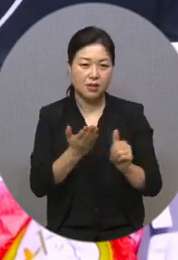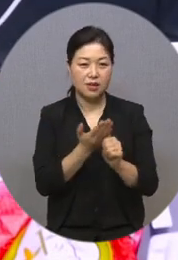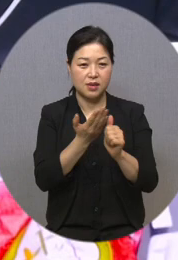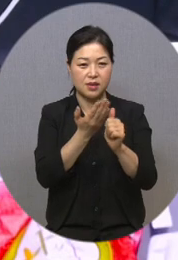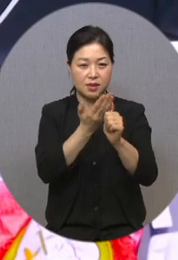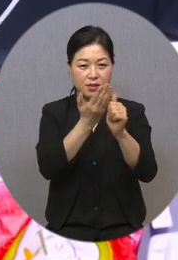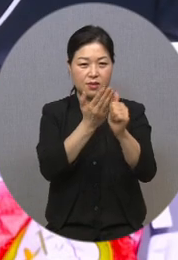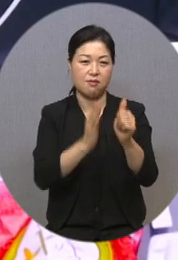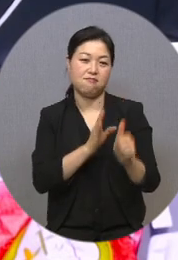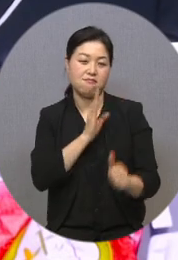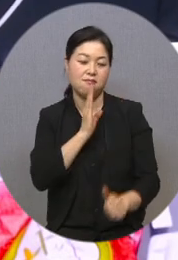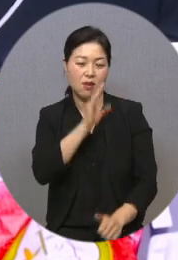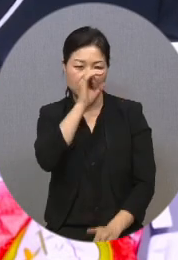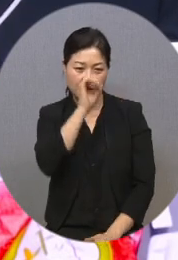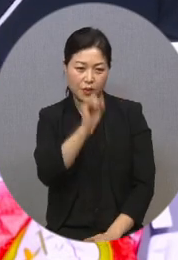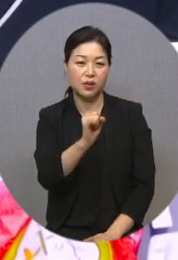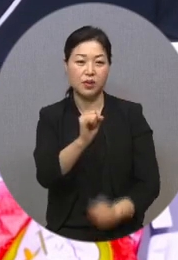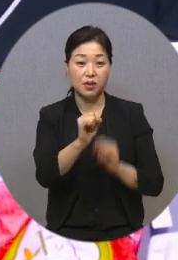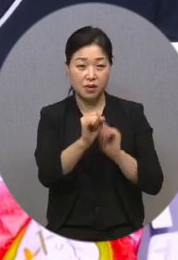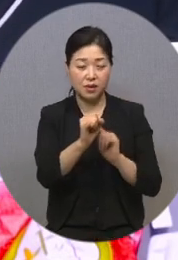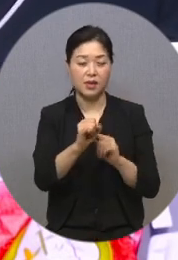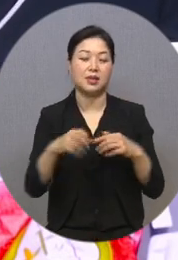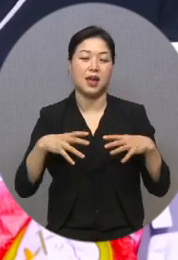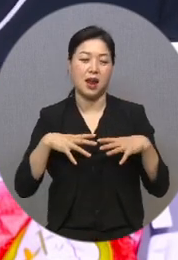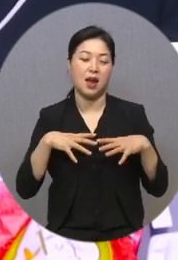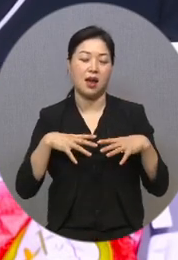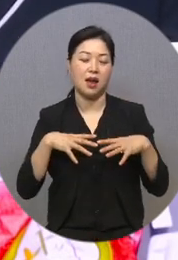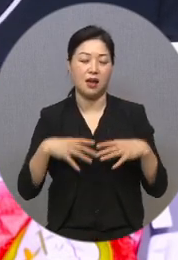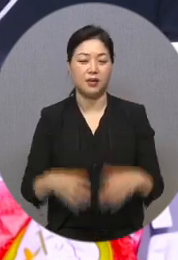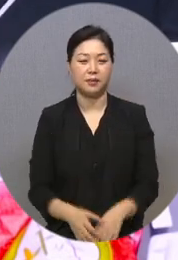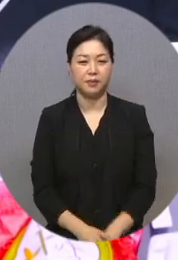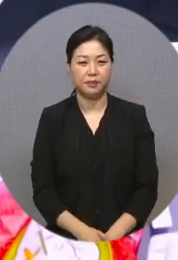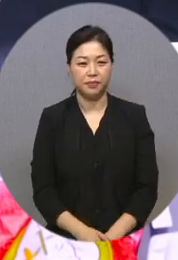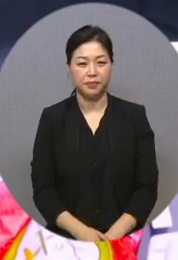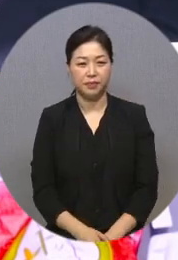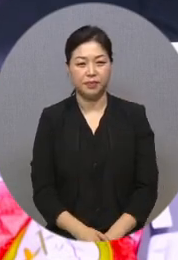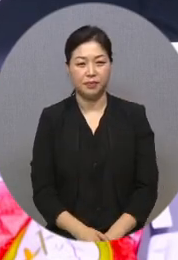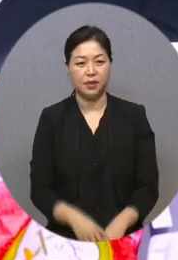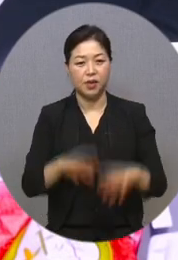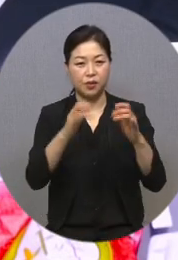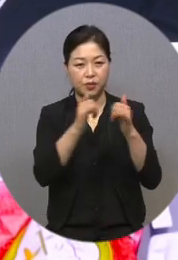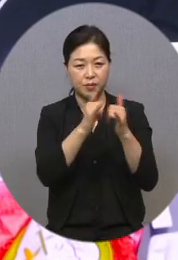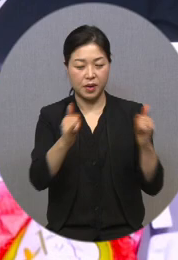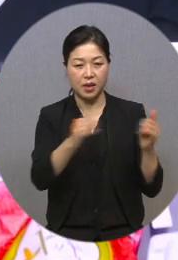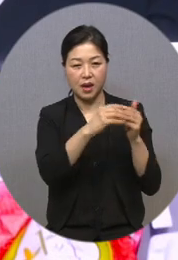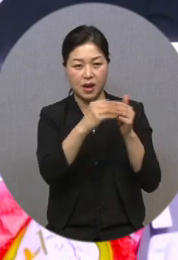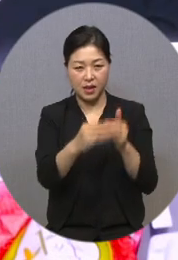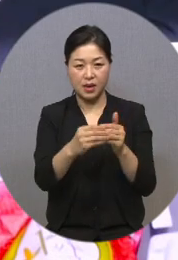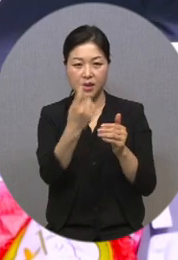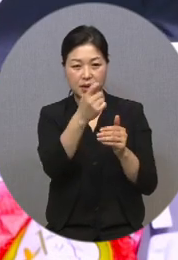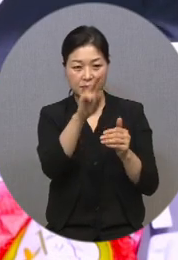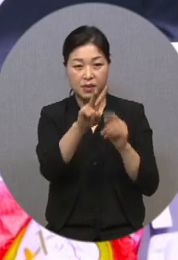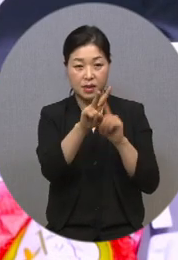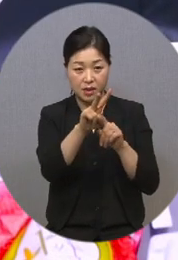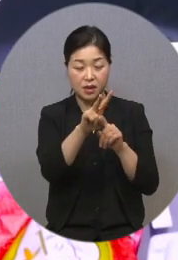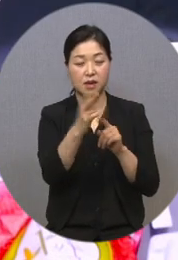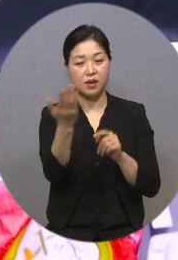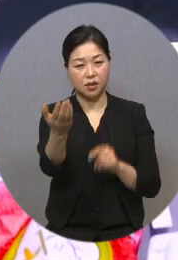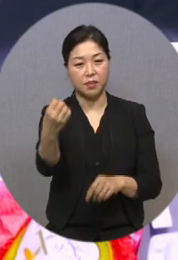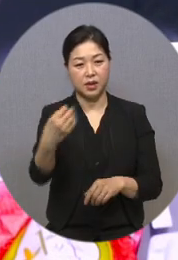기른 최고의 품질을 자랑하는 물건들이잖아요. 그렇죠. 우리 국민안내양TV에서 하신 것처럼